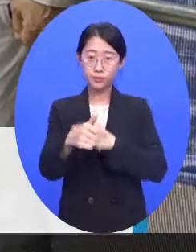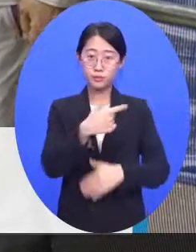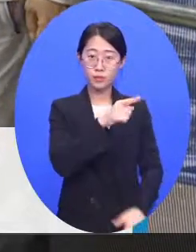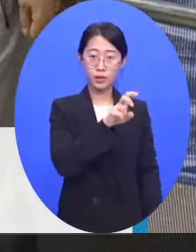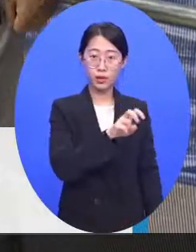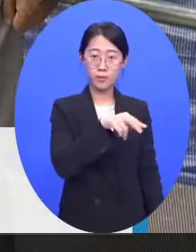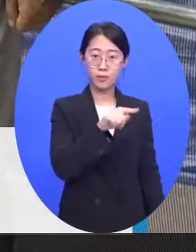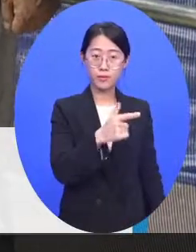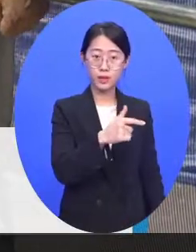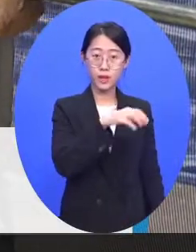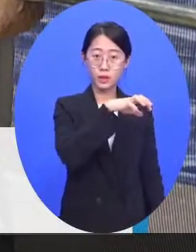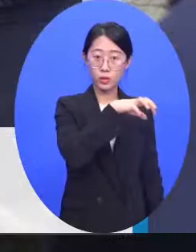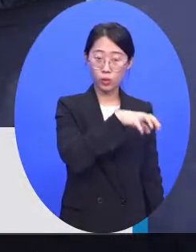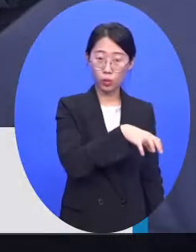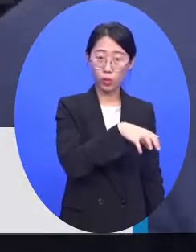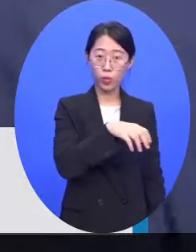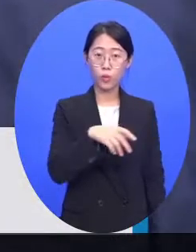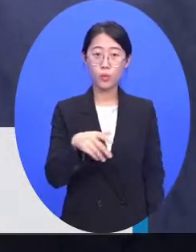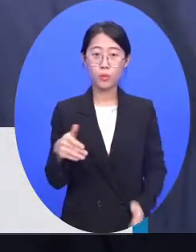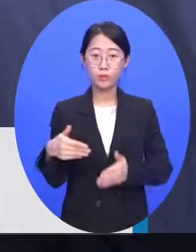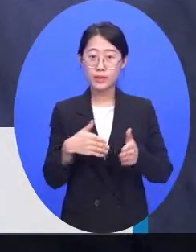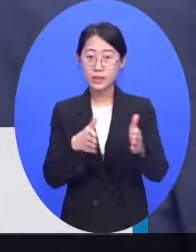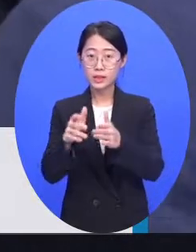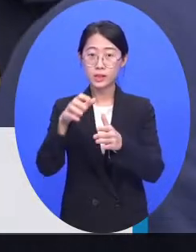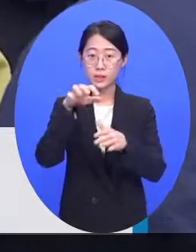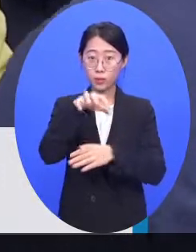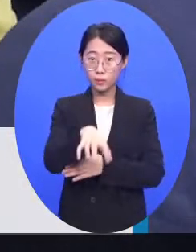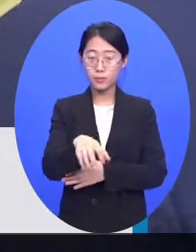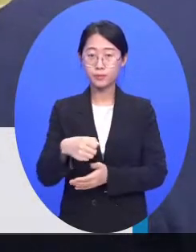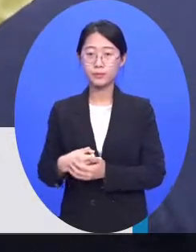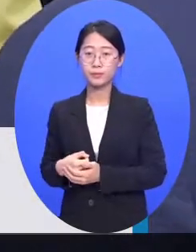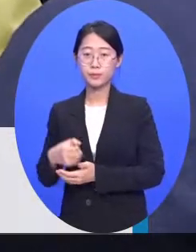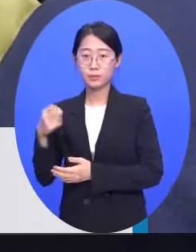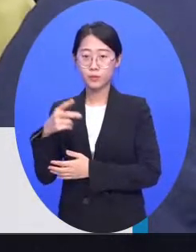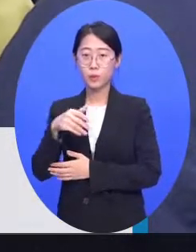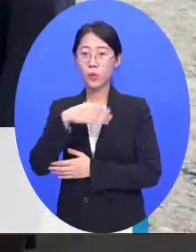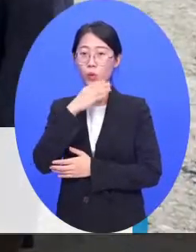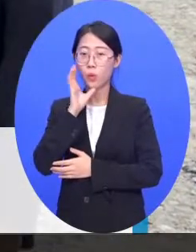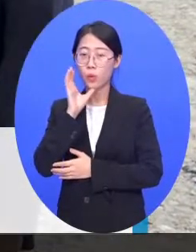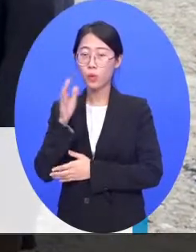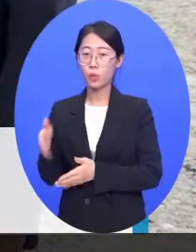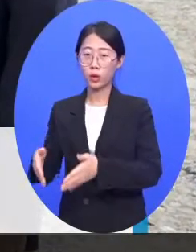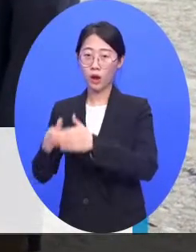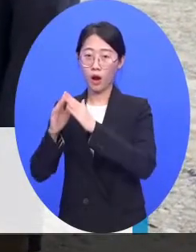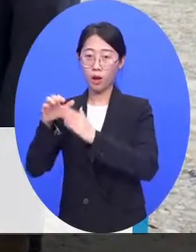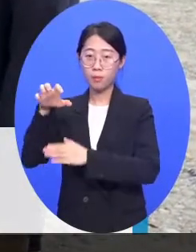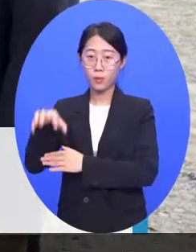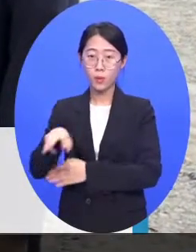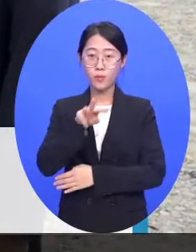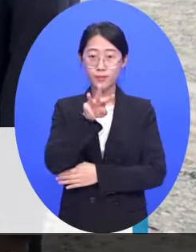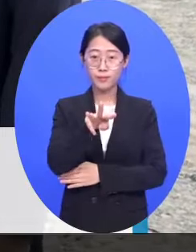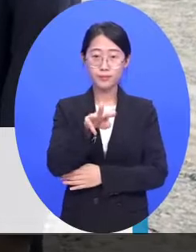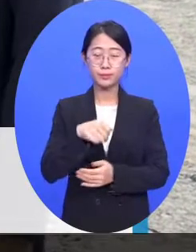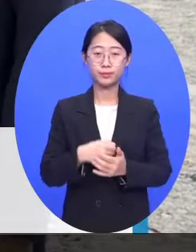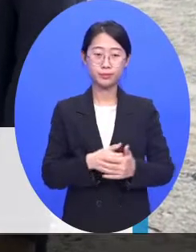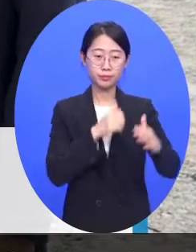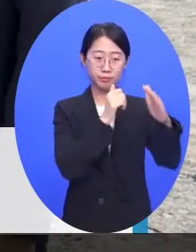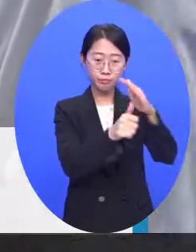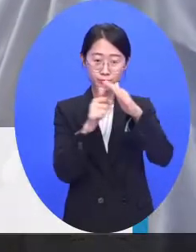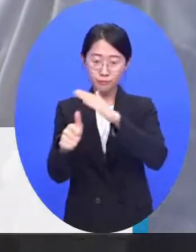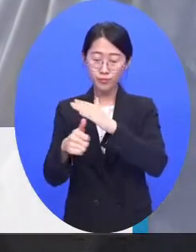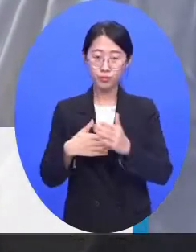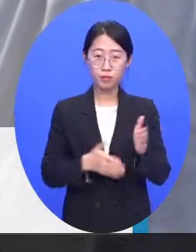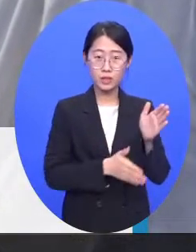이번 현장 점검은 남산지구 도시재생 뉴딜 사업, 메밀밭 테마길 조성 사업, 천안시 노인회관 건립공사 현장 세